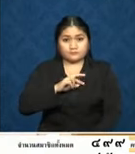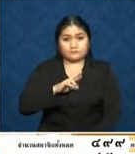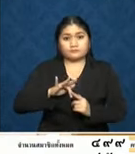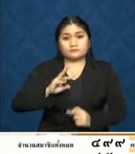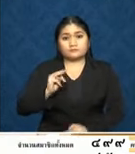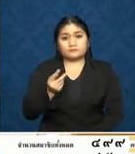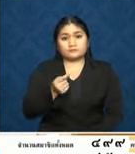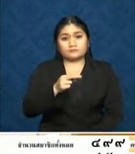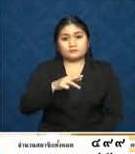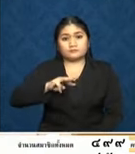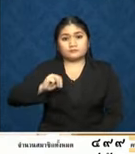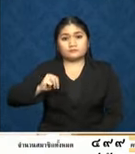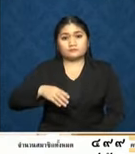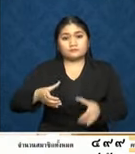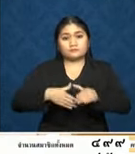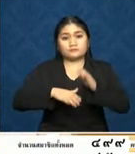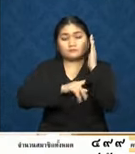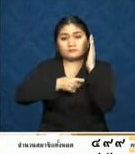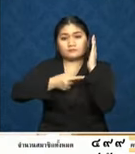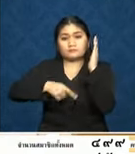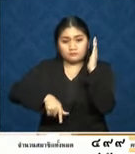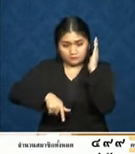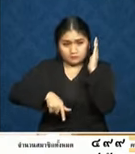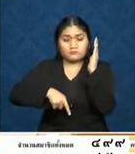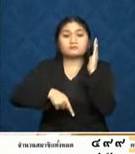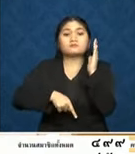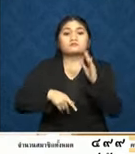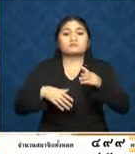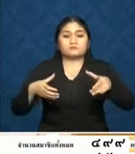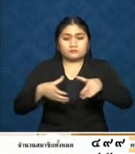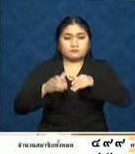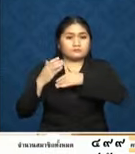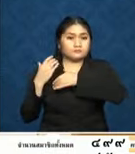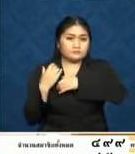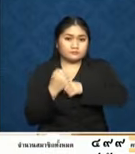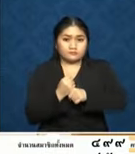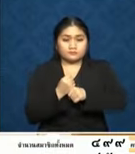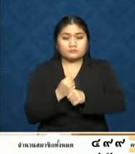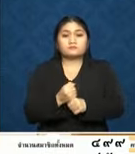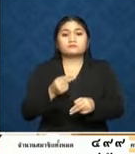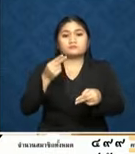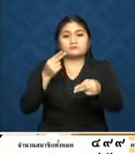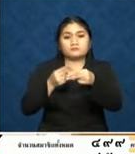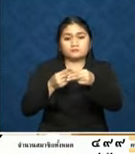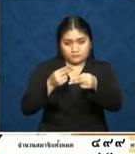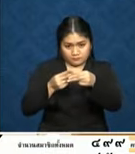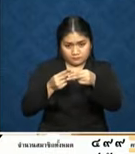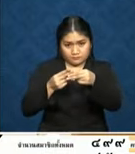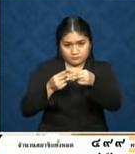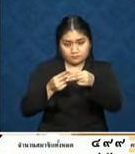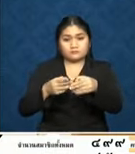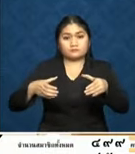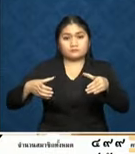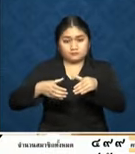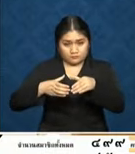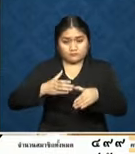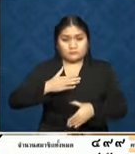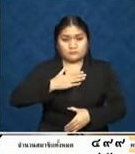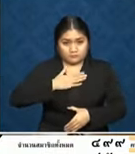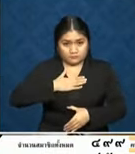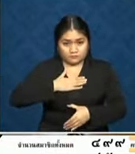มาชิกสภาผู้แทนราษฎรจังหวัดพัทลุงพรรคประชาธิปัตย์กับผมขออนุญาตเสนอรายชื่อกรรมาธิการวิสามัญในสัดส่วนของพรรคประชาธิปัตย์หนึ่งท่